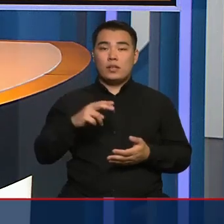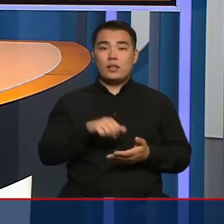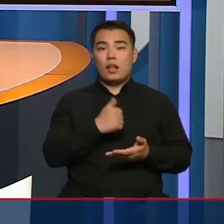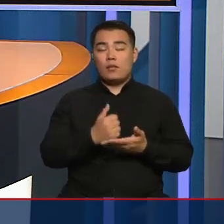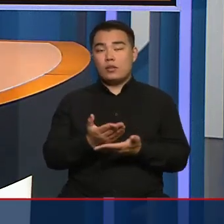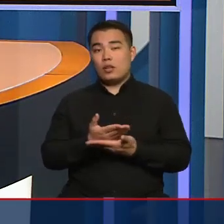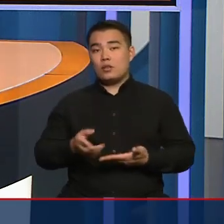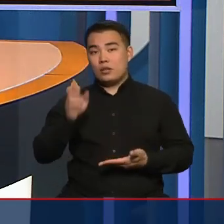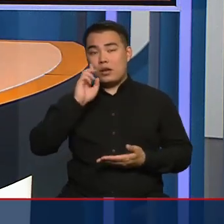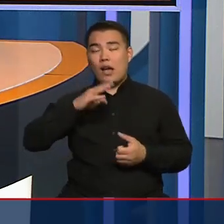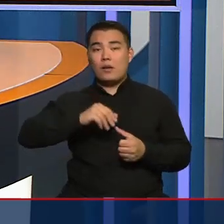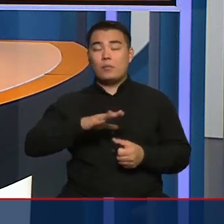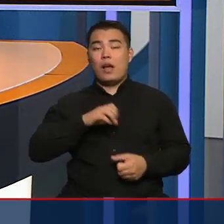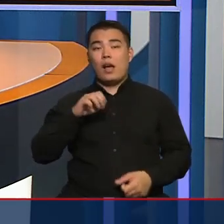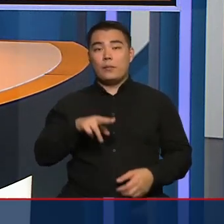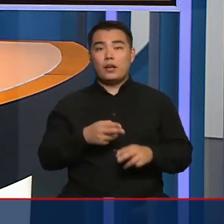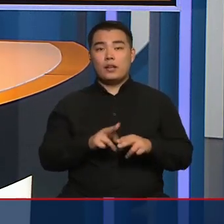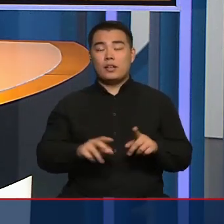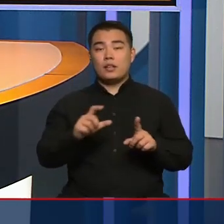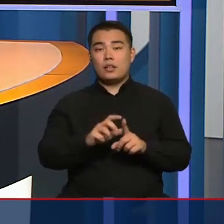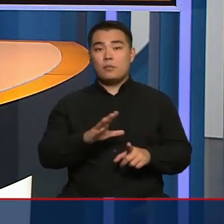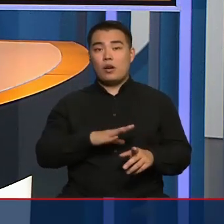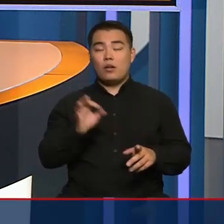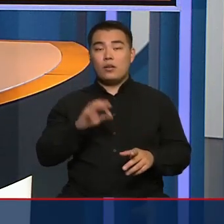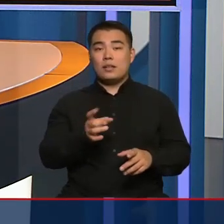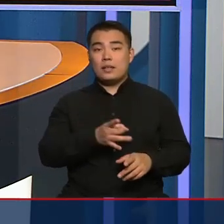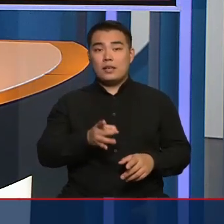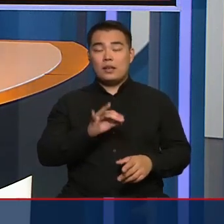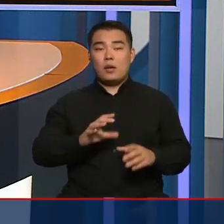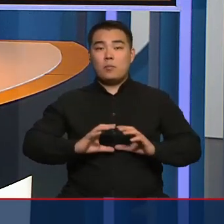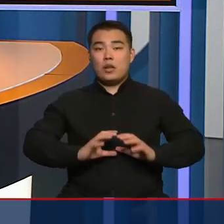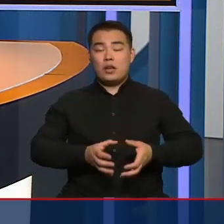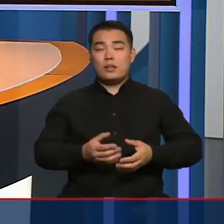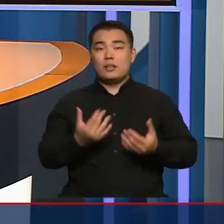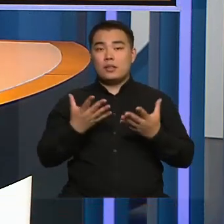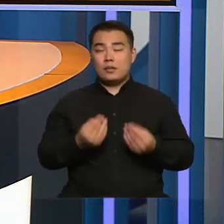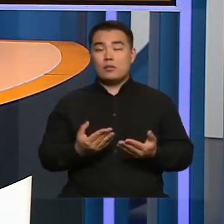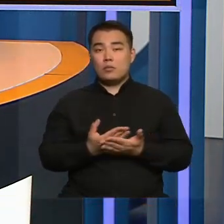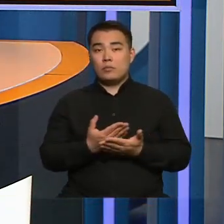нашего государства в Армению в апреле речь Также зашла о региональной и международной повестке